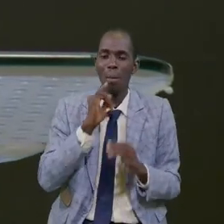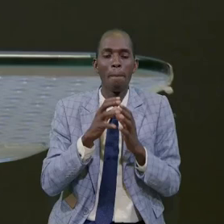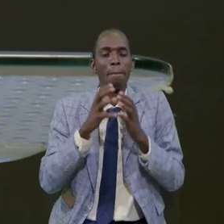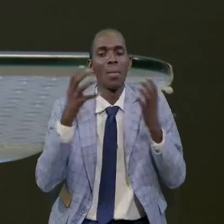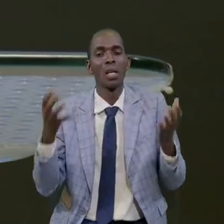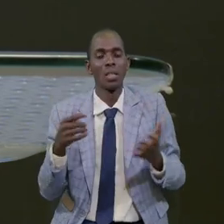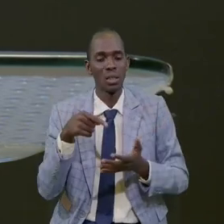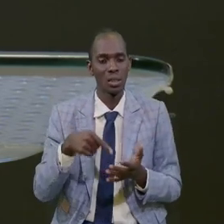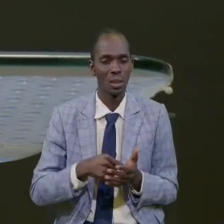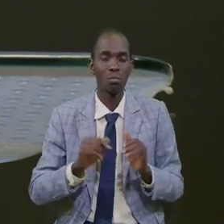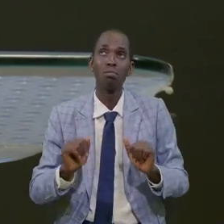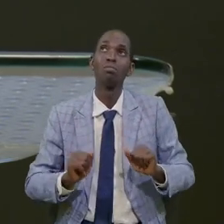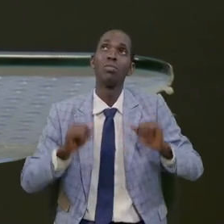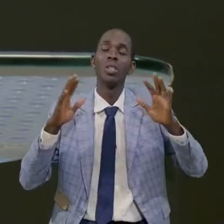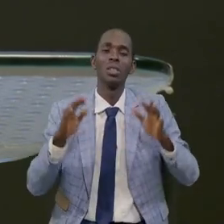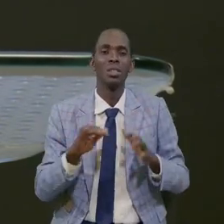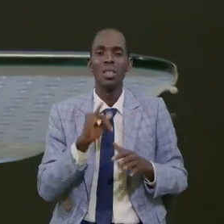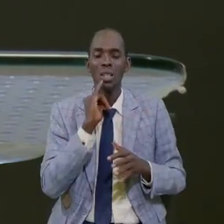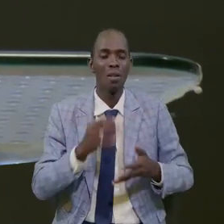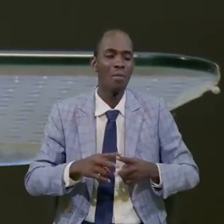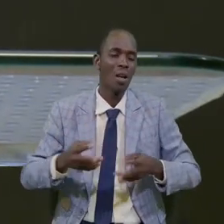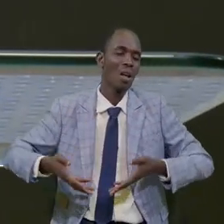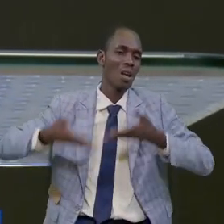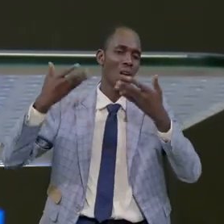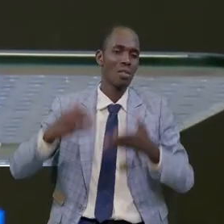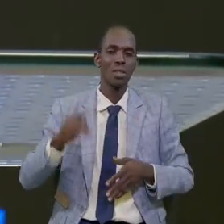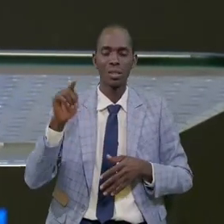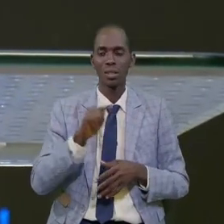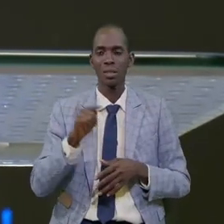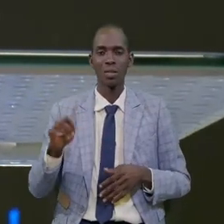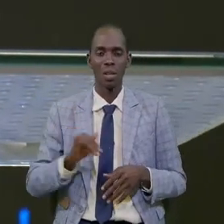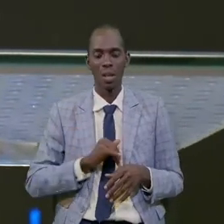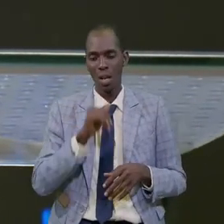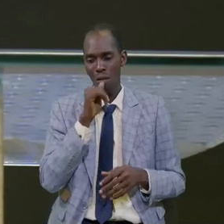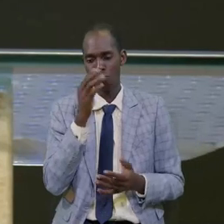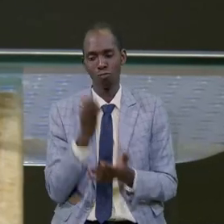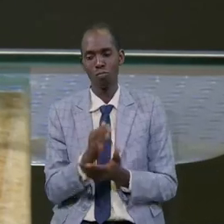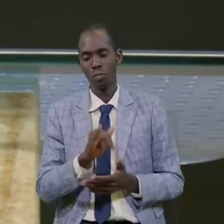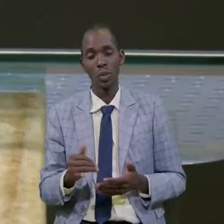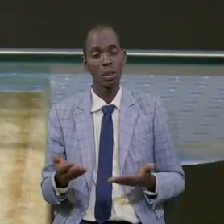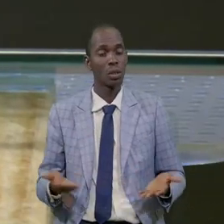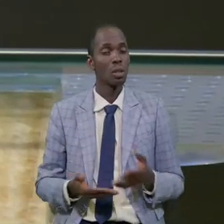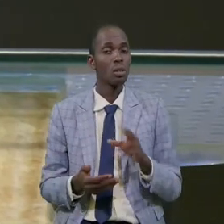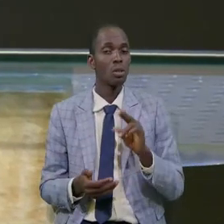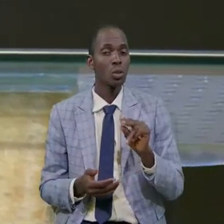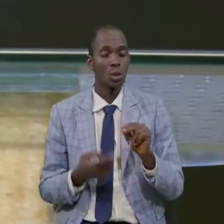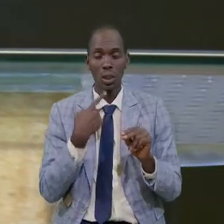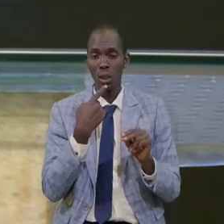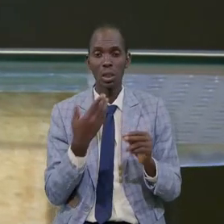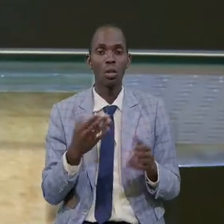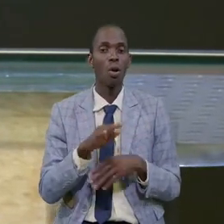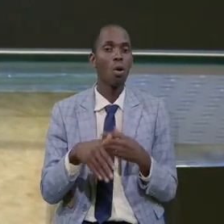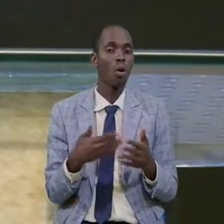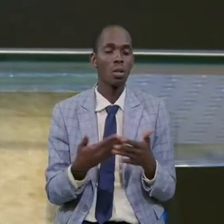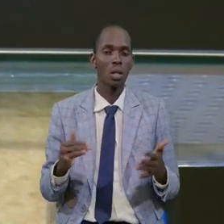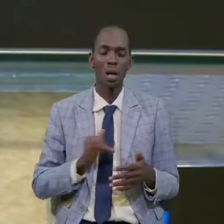dépasse, cette consécration est pesante, donc je m'arrête ici. Il a dit que je